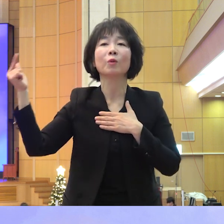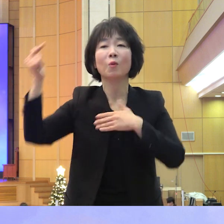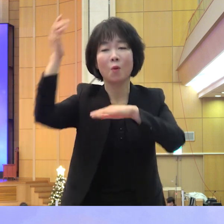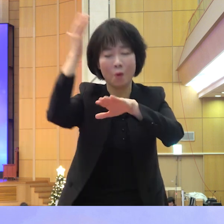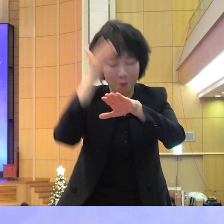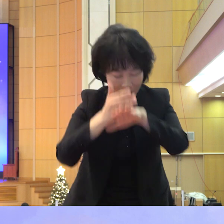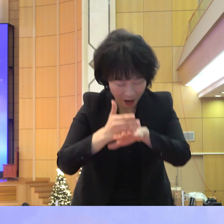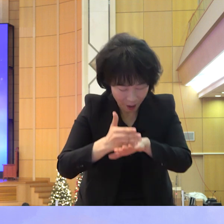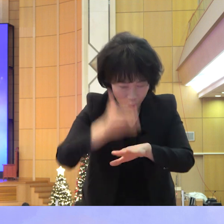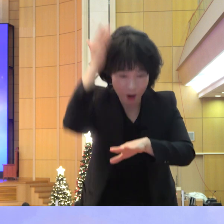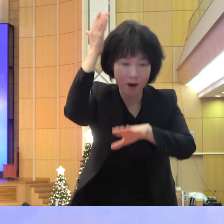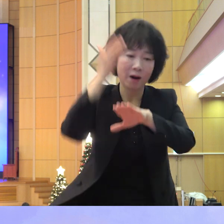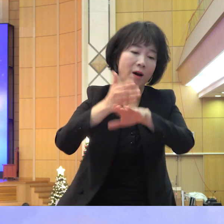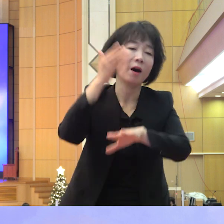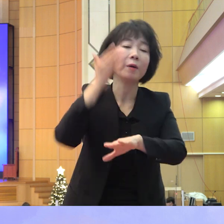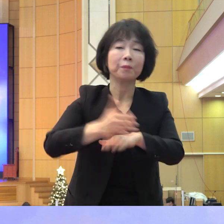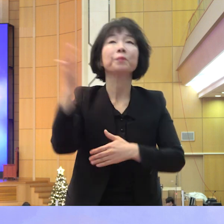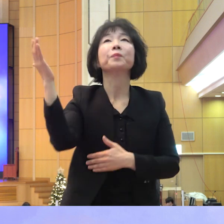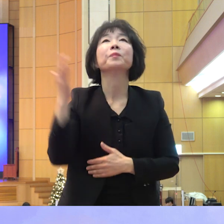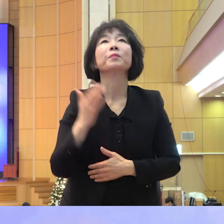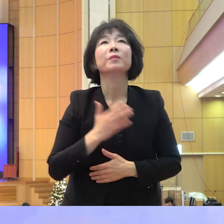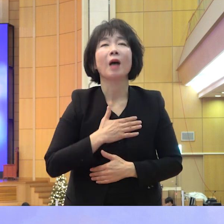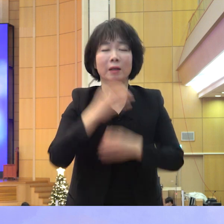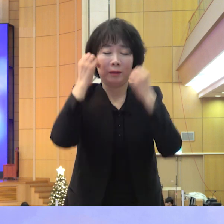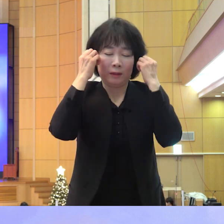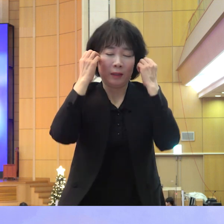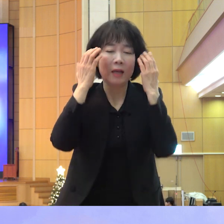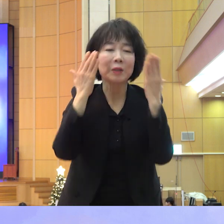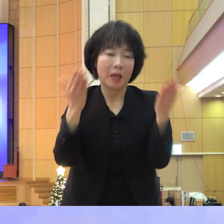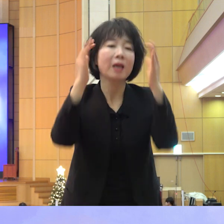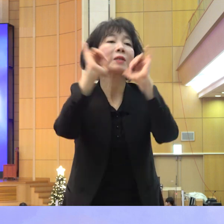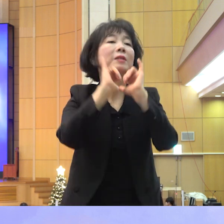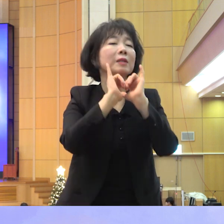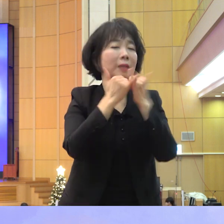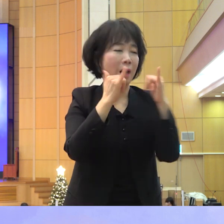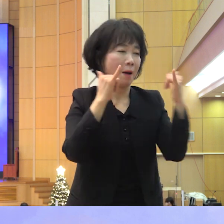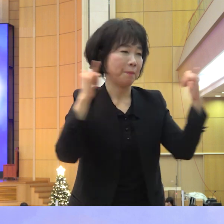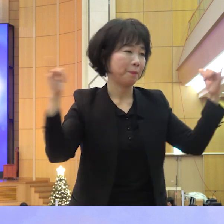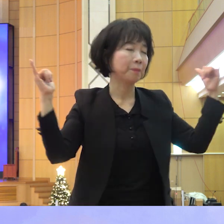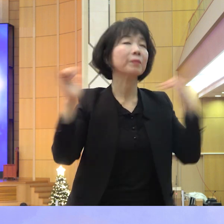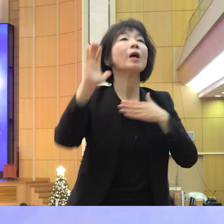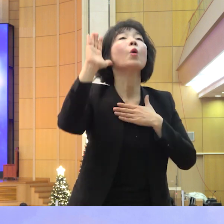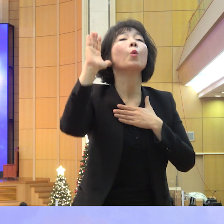너무 고마워 새 사람이